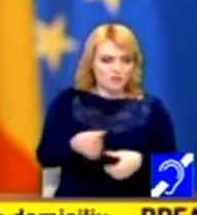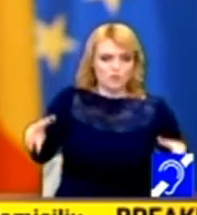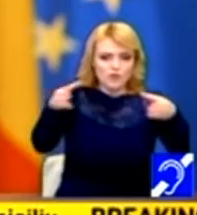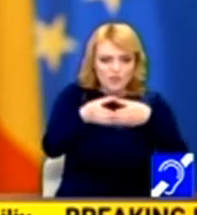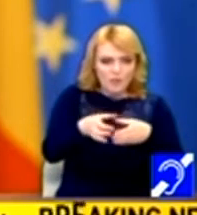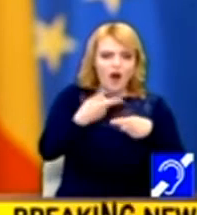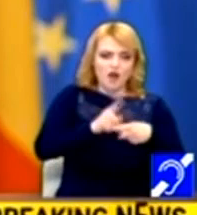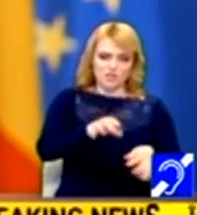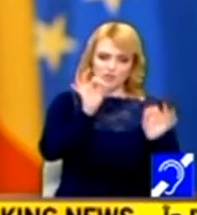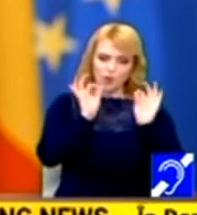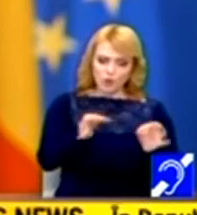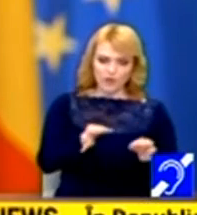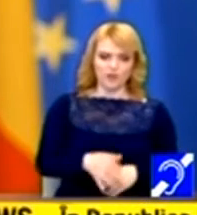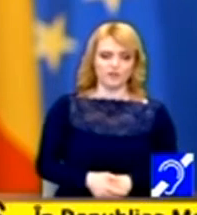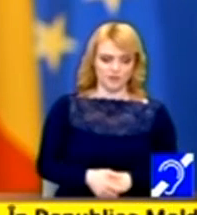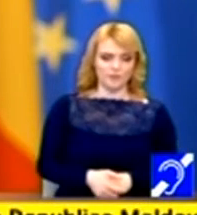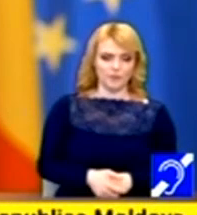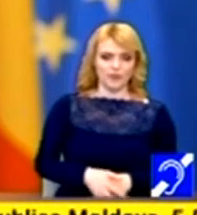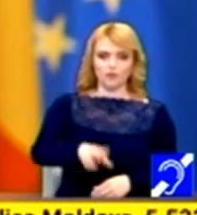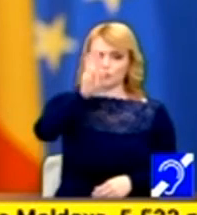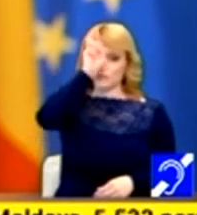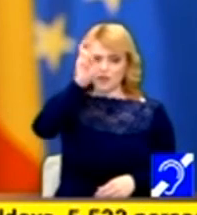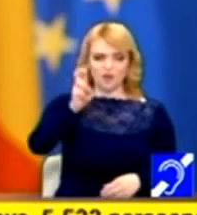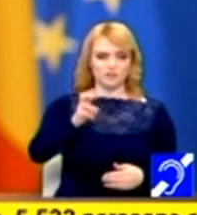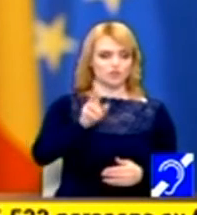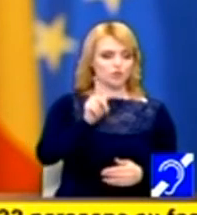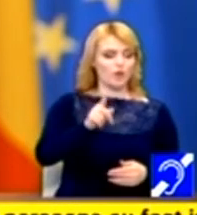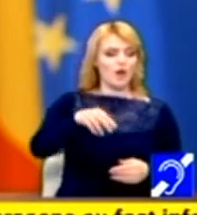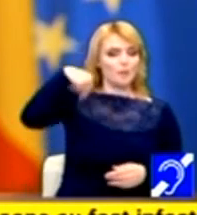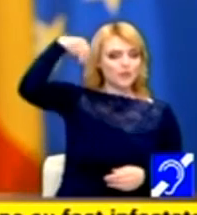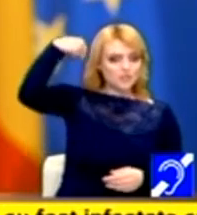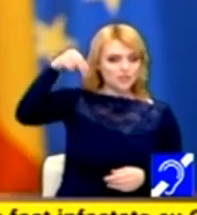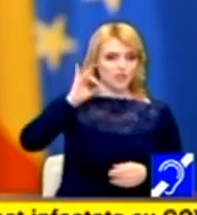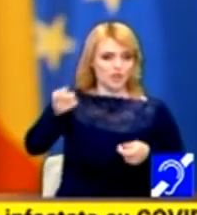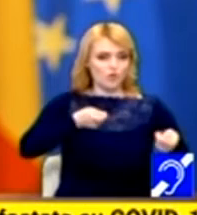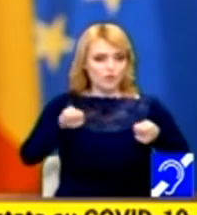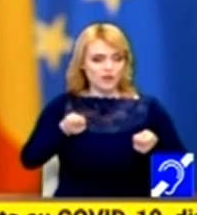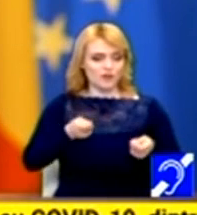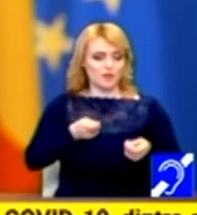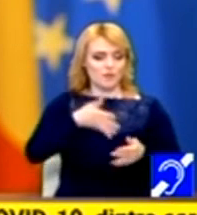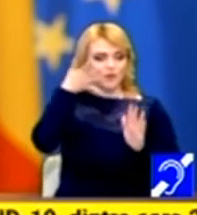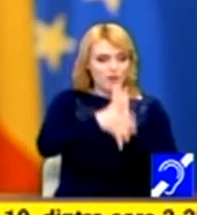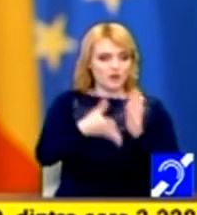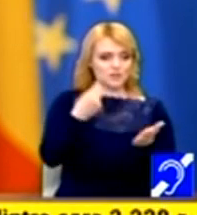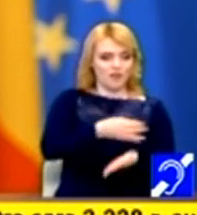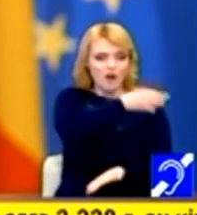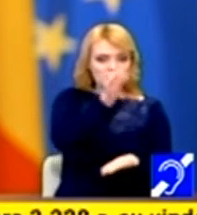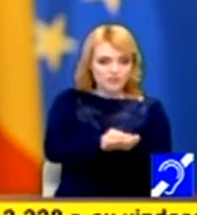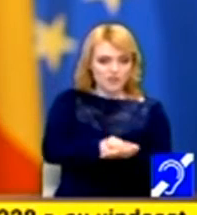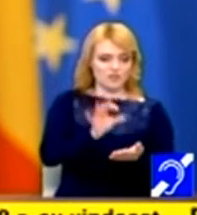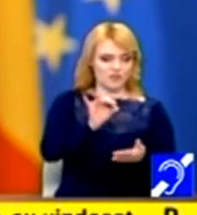funcționare corect într-un stat consolidat, ca președintele și guvernul să-și înțeleagă responsabilitățile și